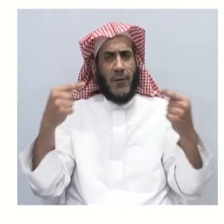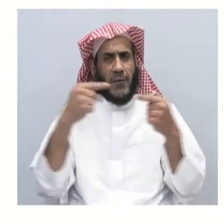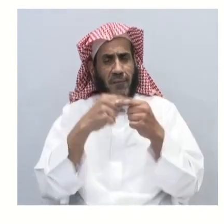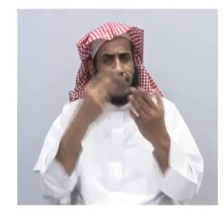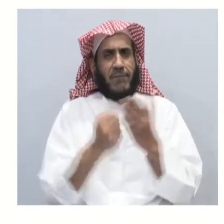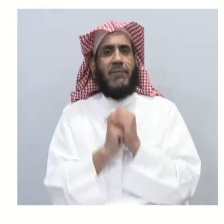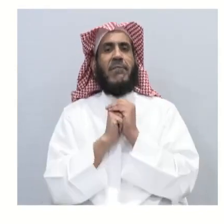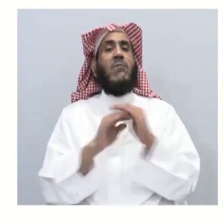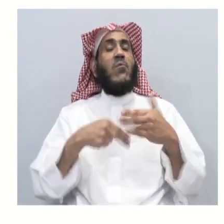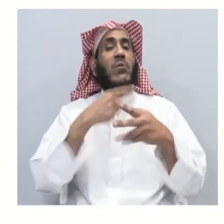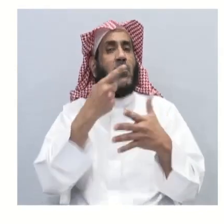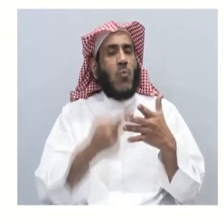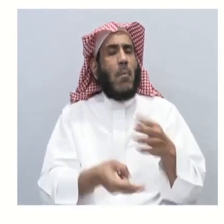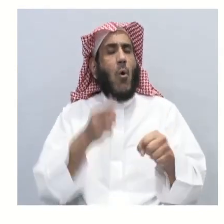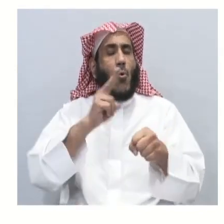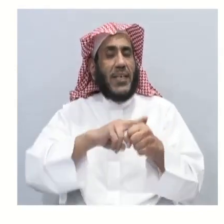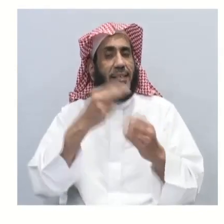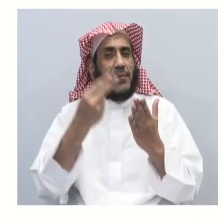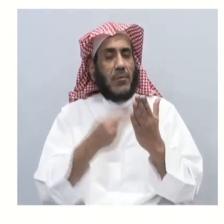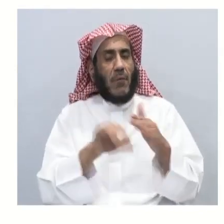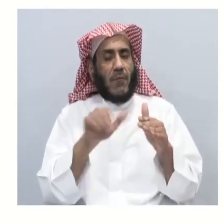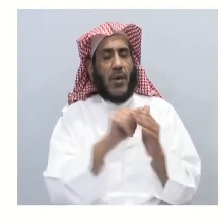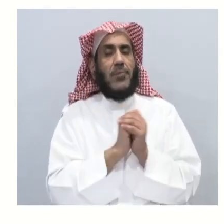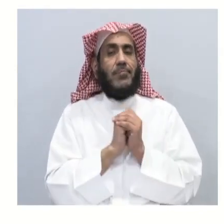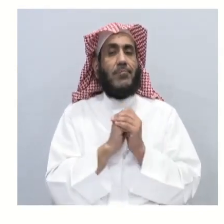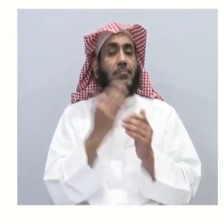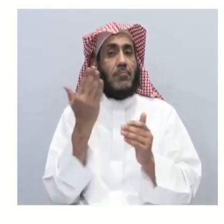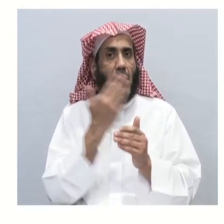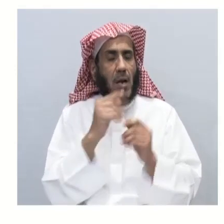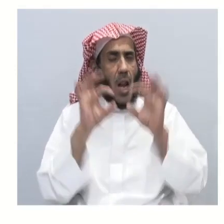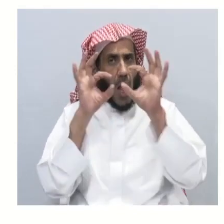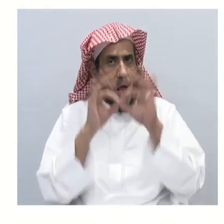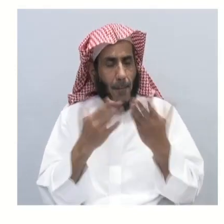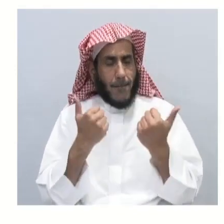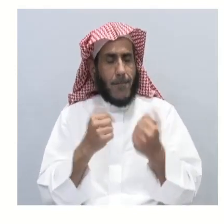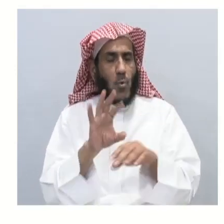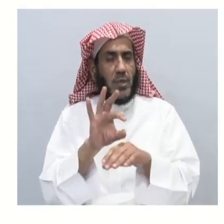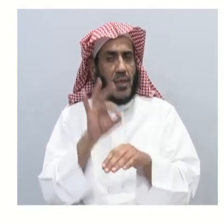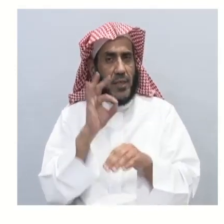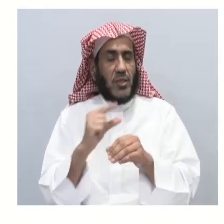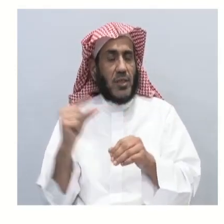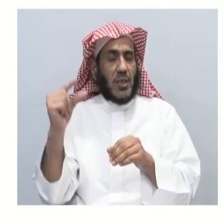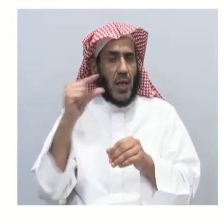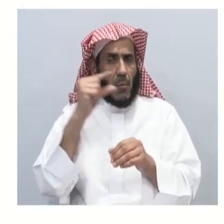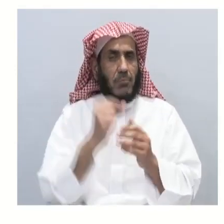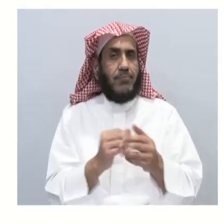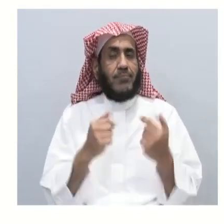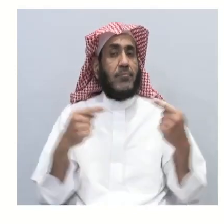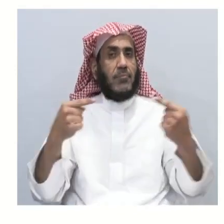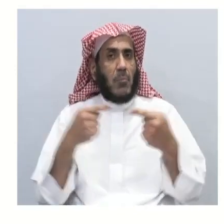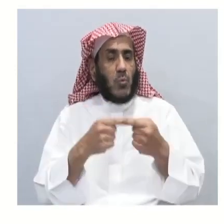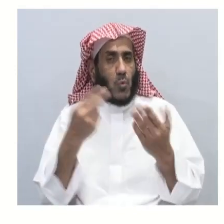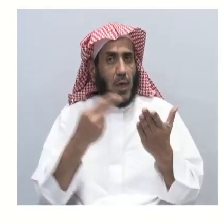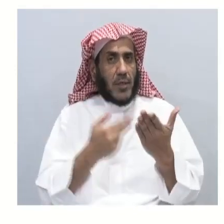خطا ثم أعيد كتابتها في الفراغ. نقرأ الآية ونستخرج الكلمة الموصولة